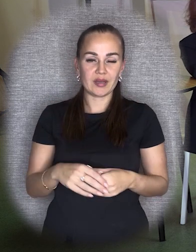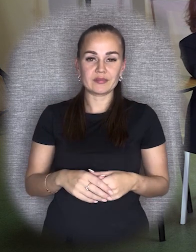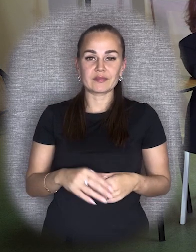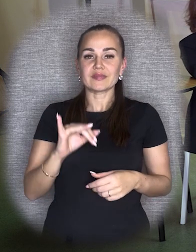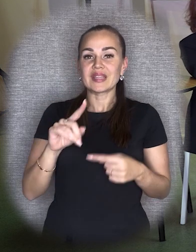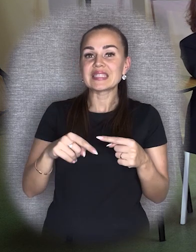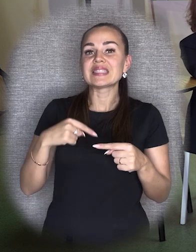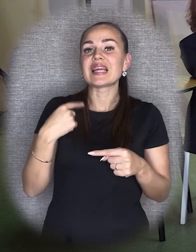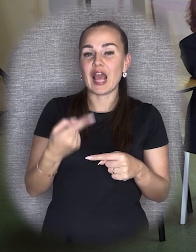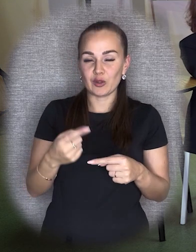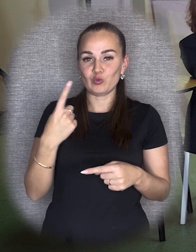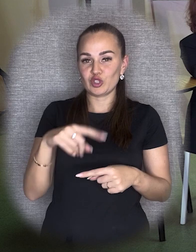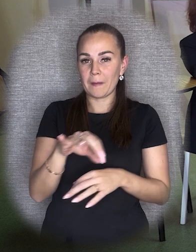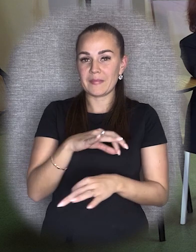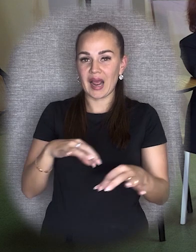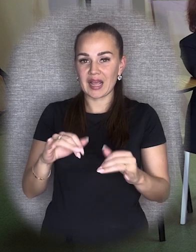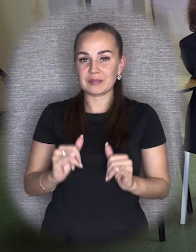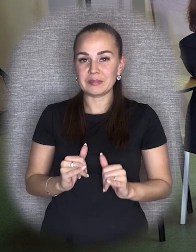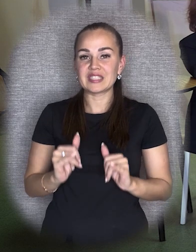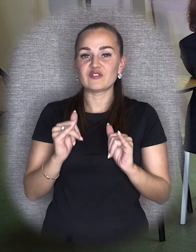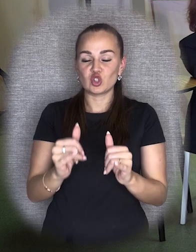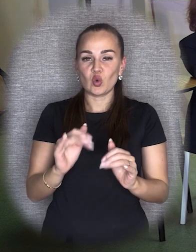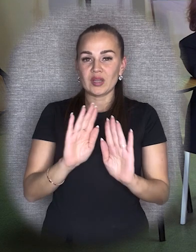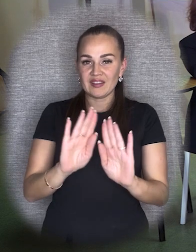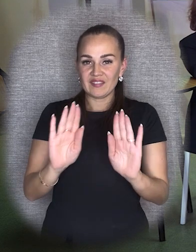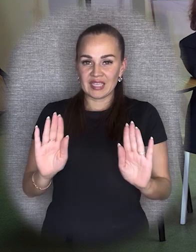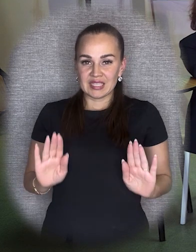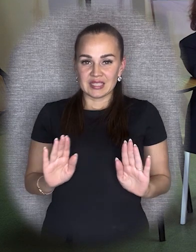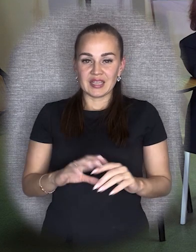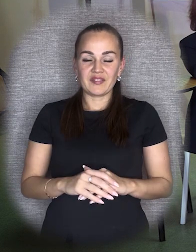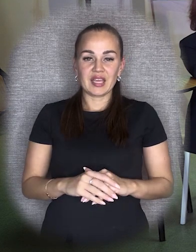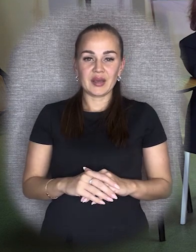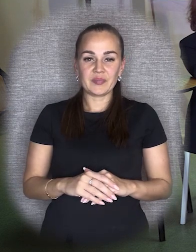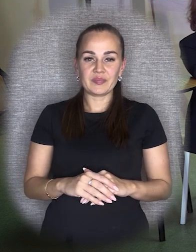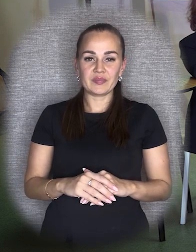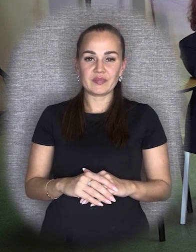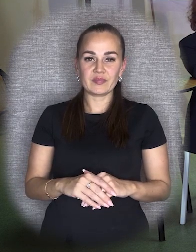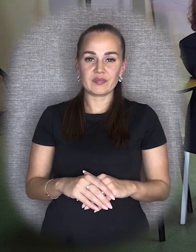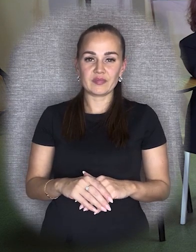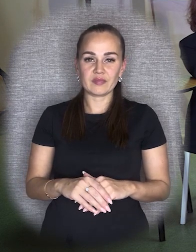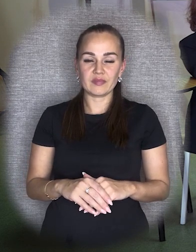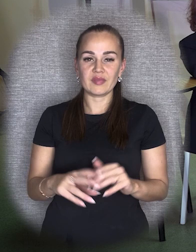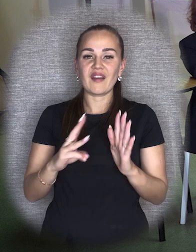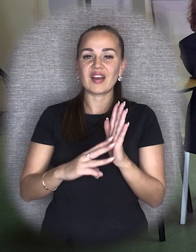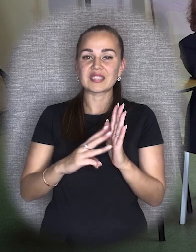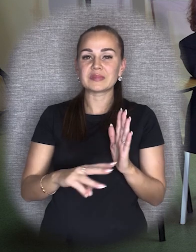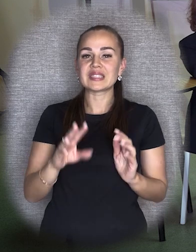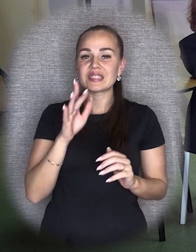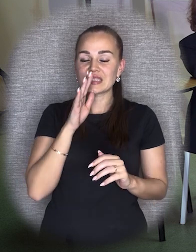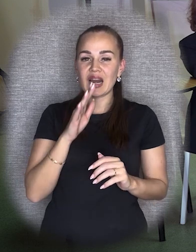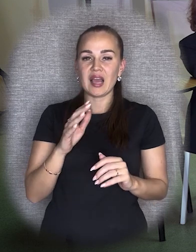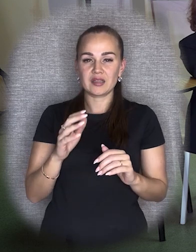следующий проект, посвященный выставке снятия, 80-летия